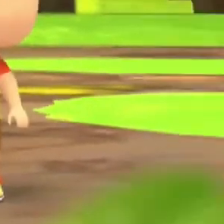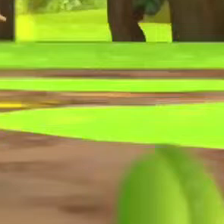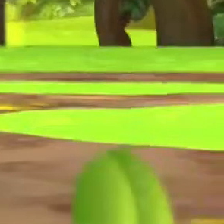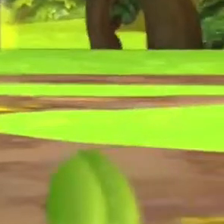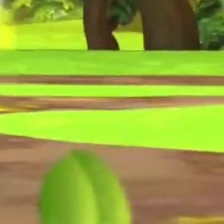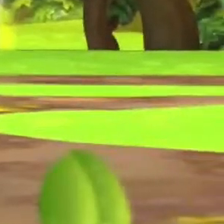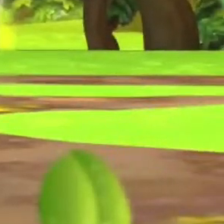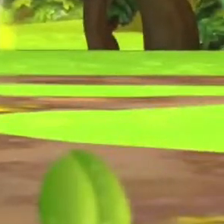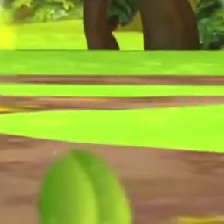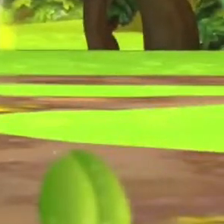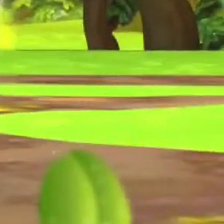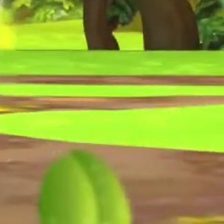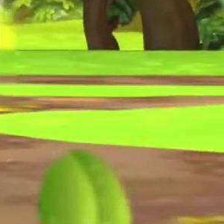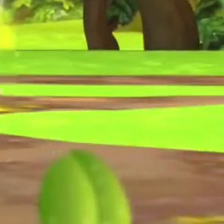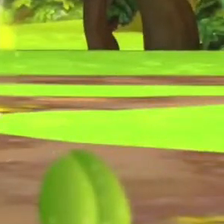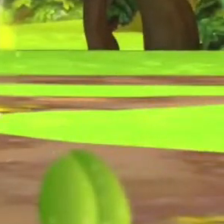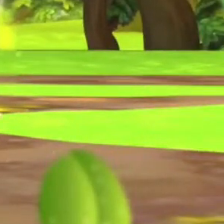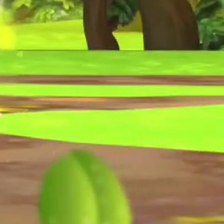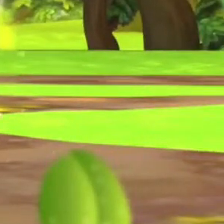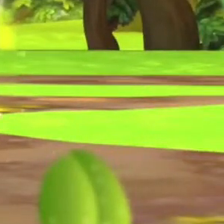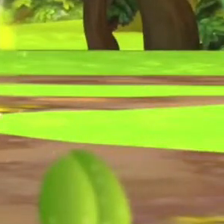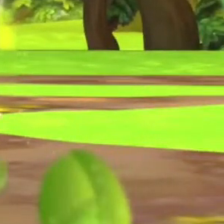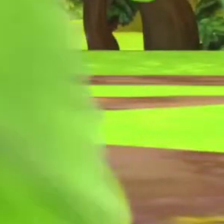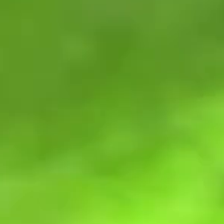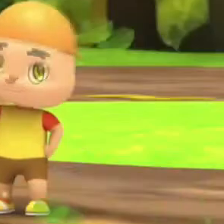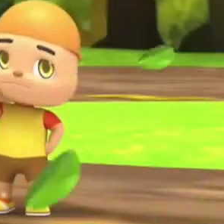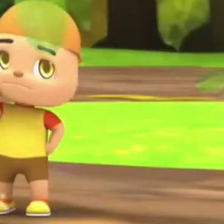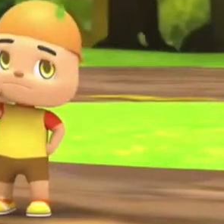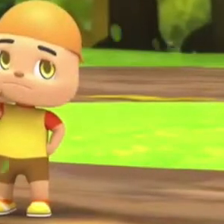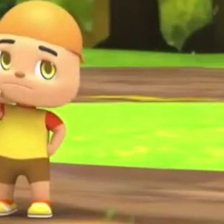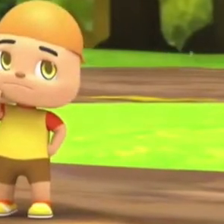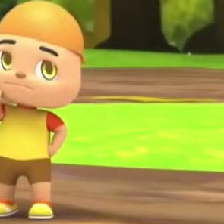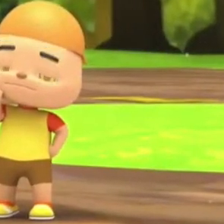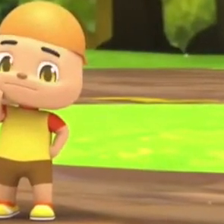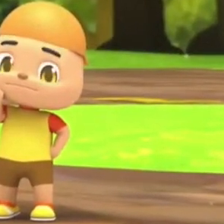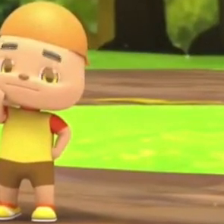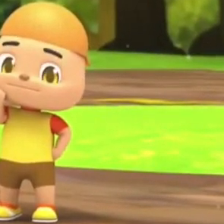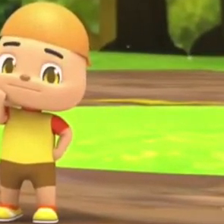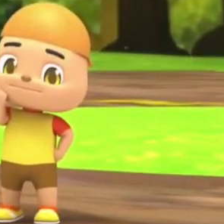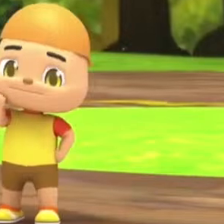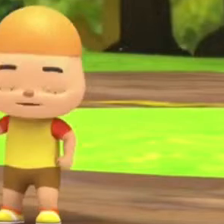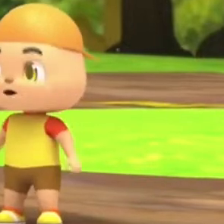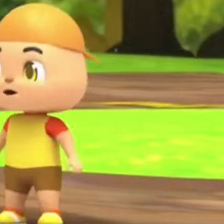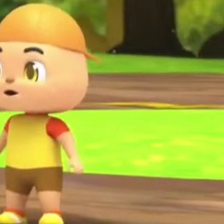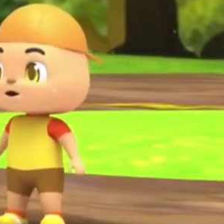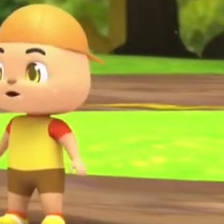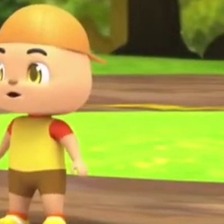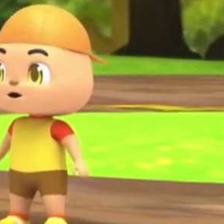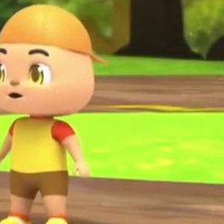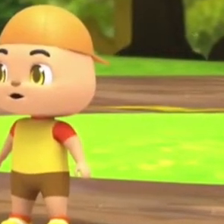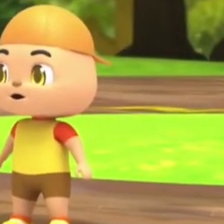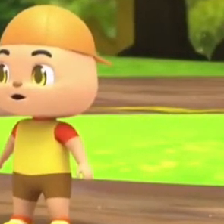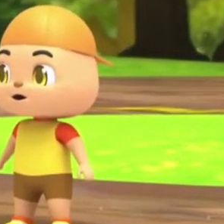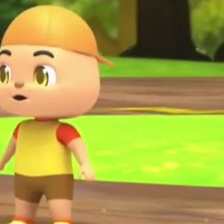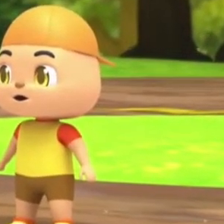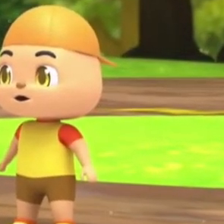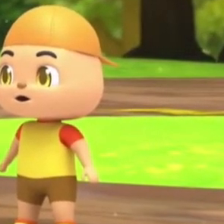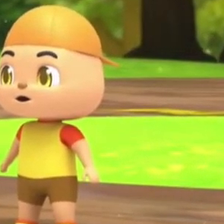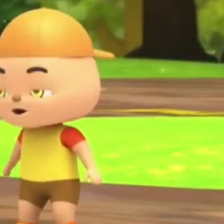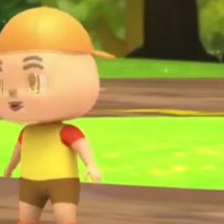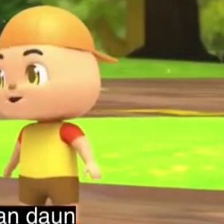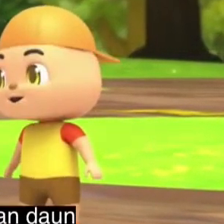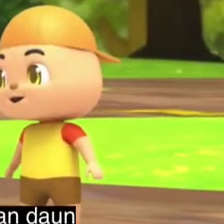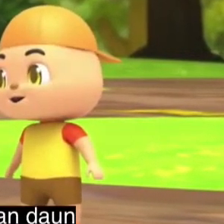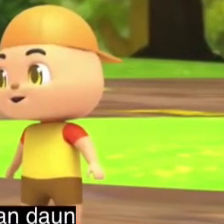kempen penanaman 100 juta pokok pokok Maksudnya semua